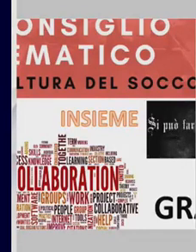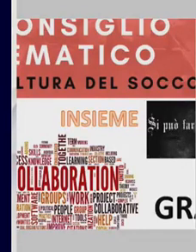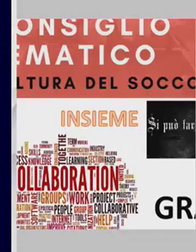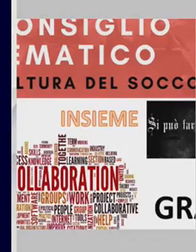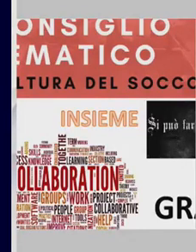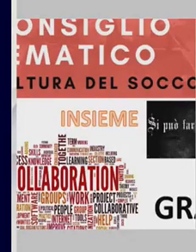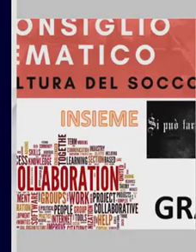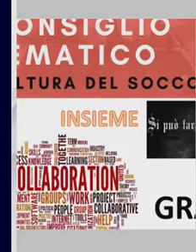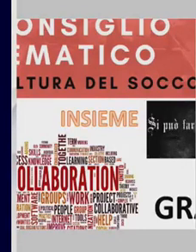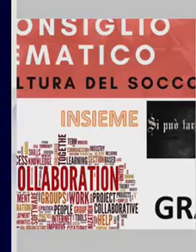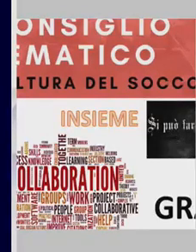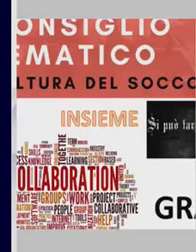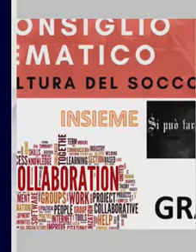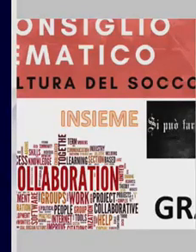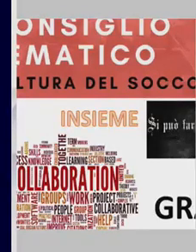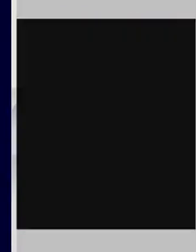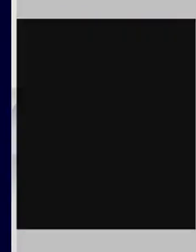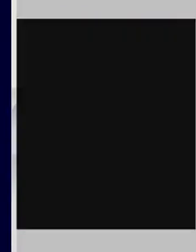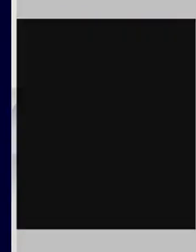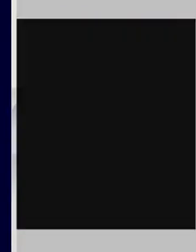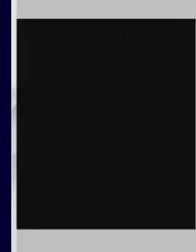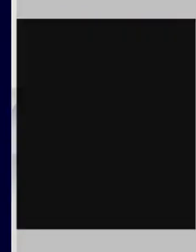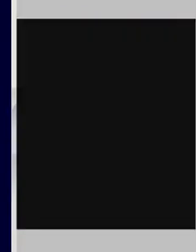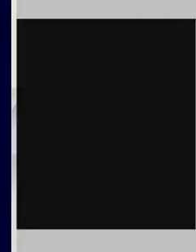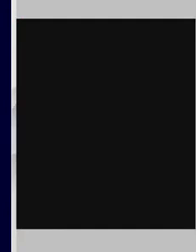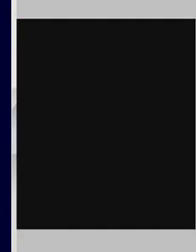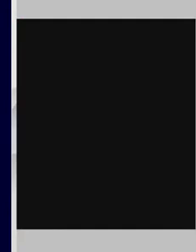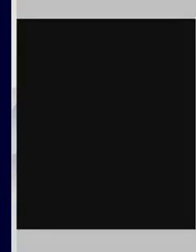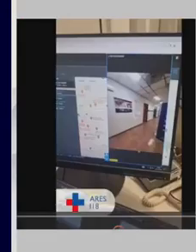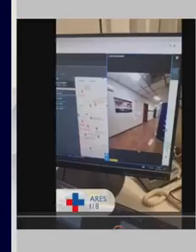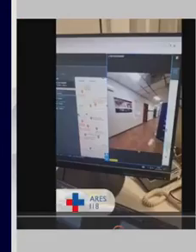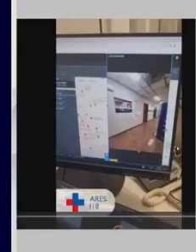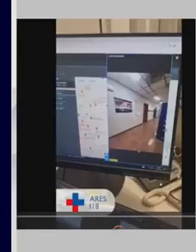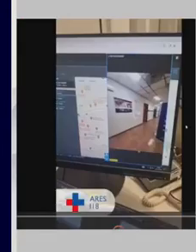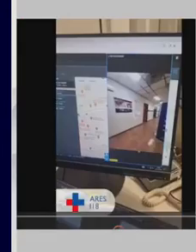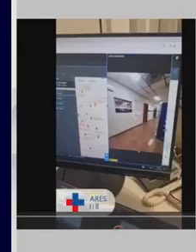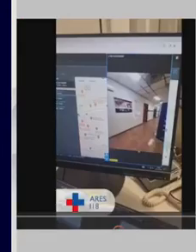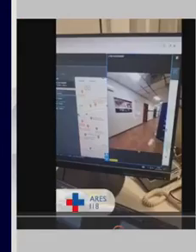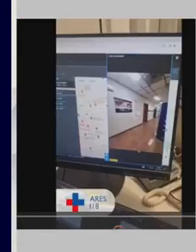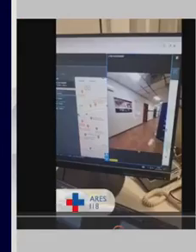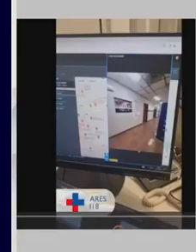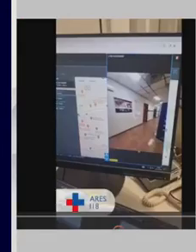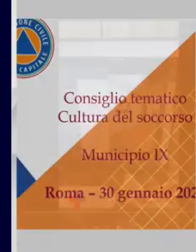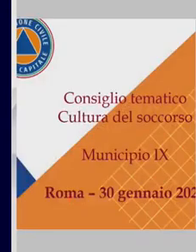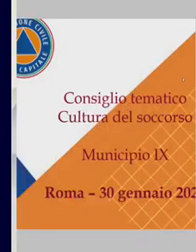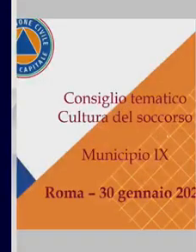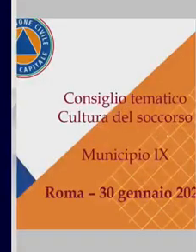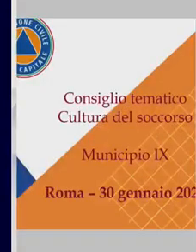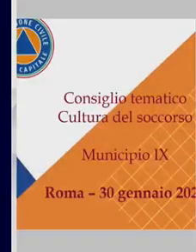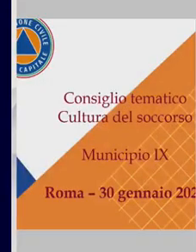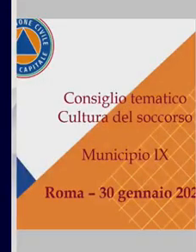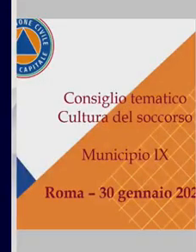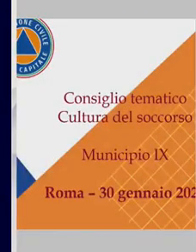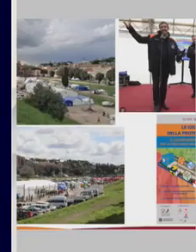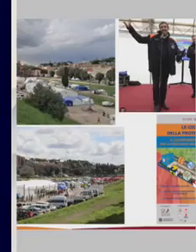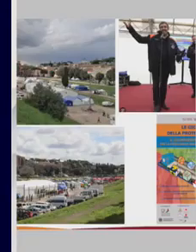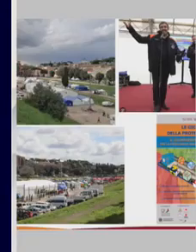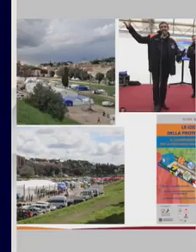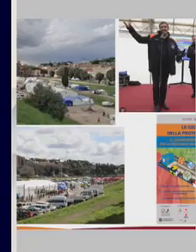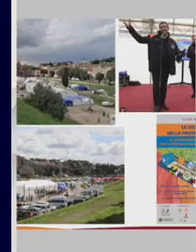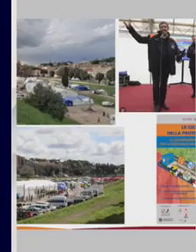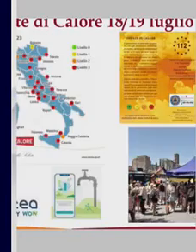Grazie a lei. Darei la parola al presidente Giovanni Izzo della Croce Rossa del Municipio 9, sempre lì al microfono. A lui chiediamo in